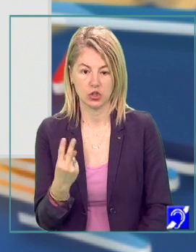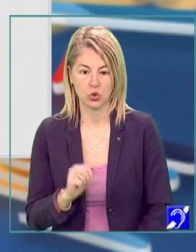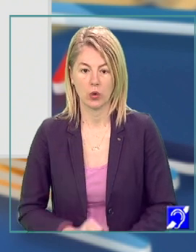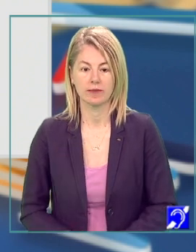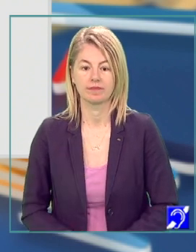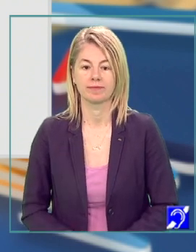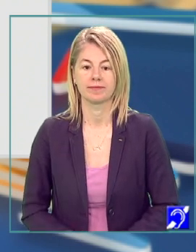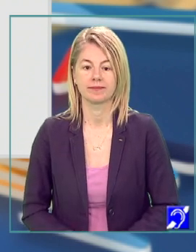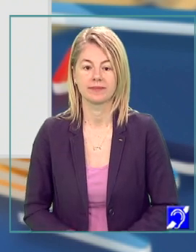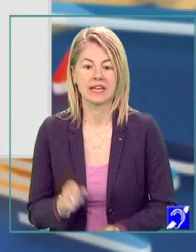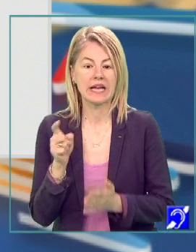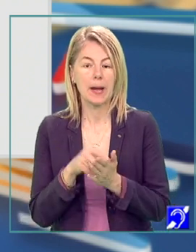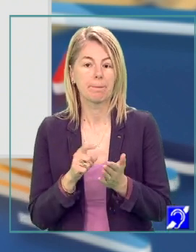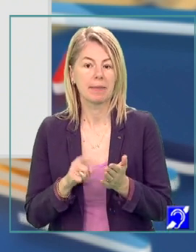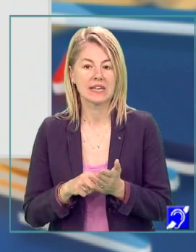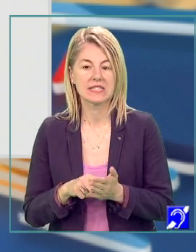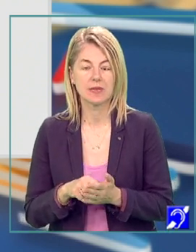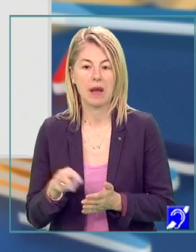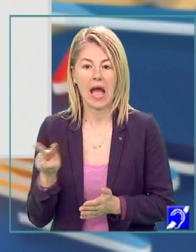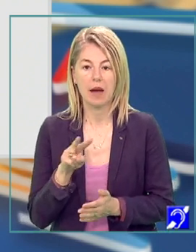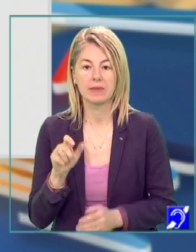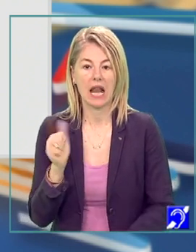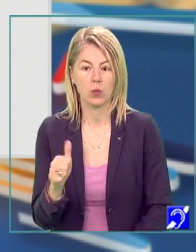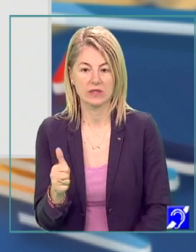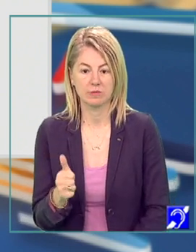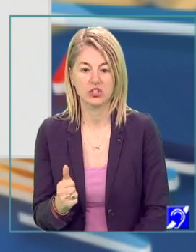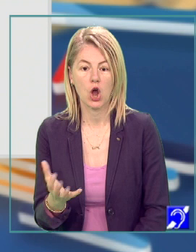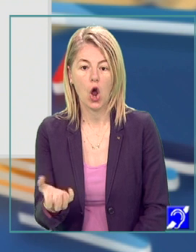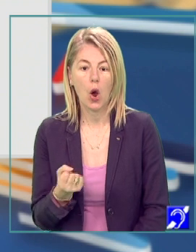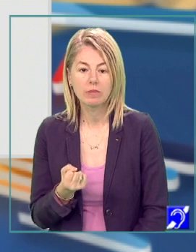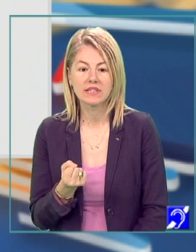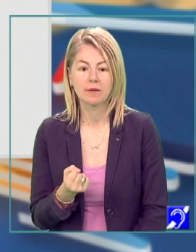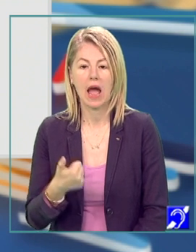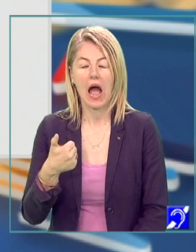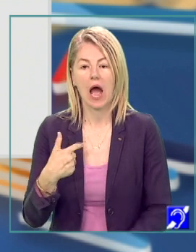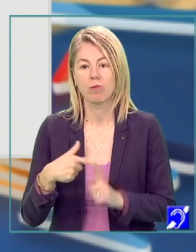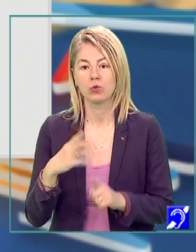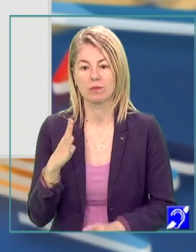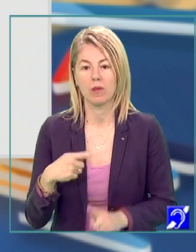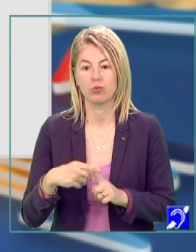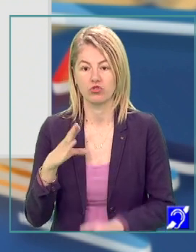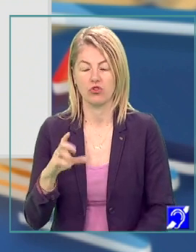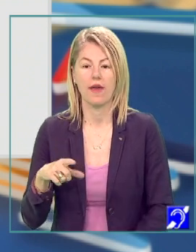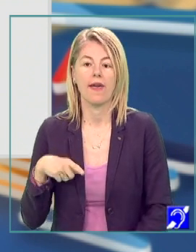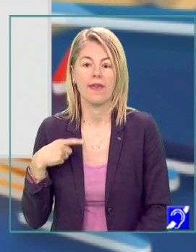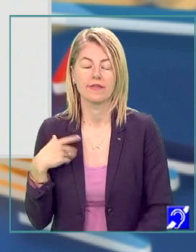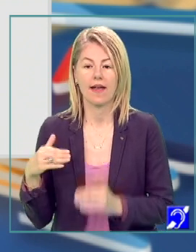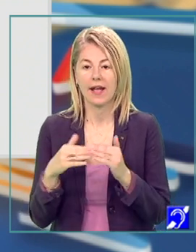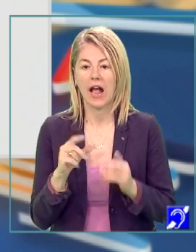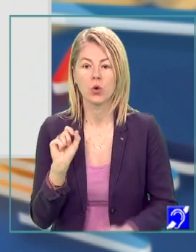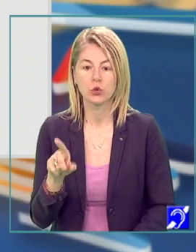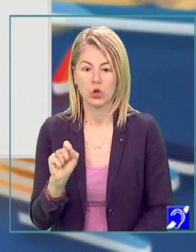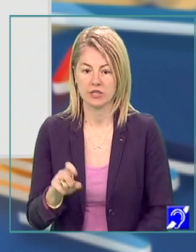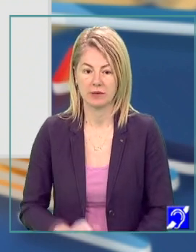132. Împărțim ambii membri la 11 și obținem că A plus B plus C va fi egal